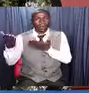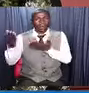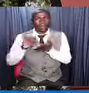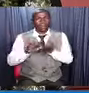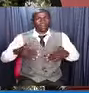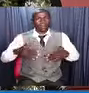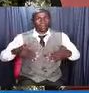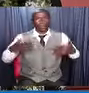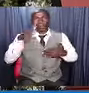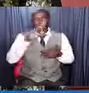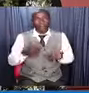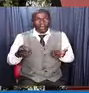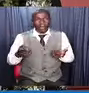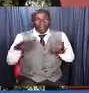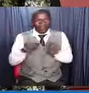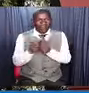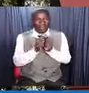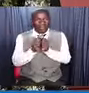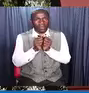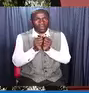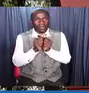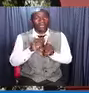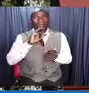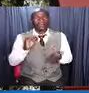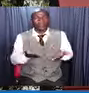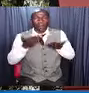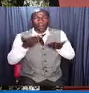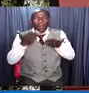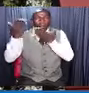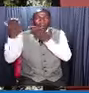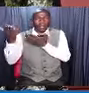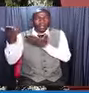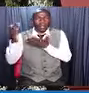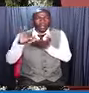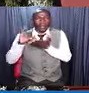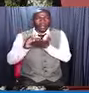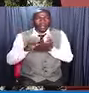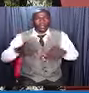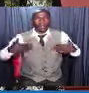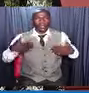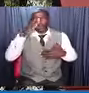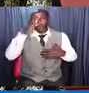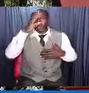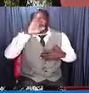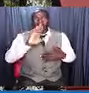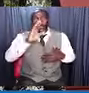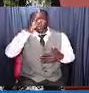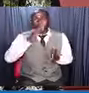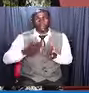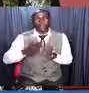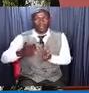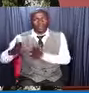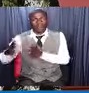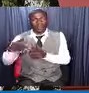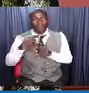that pleases God. Kusanyika pamoja. Gathering together. Ni sadaka. It's an offering. Yenye kupendeza Mungu. That pleases God. Na Mungu ametayarisha neno.